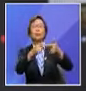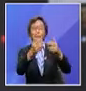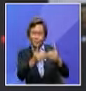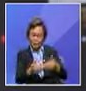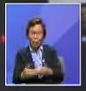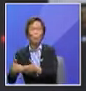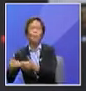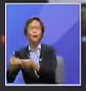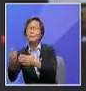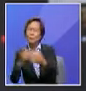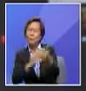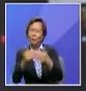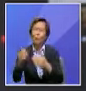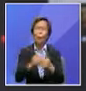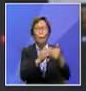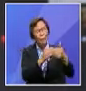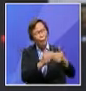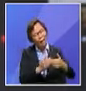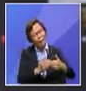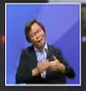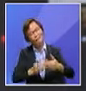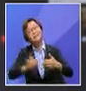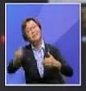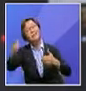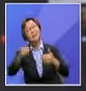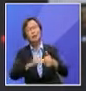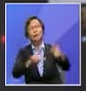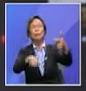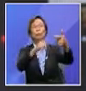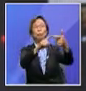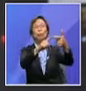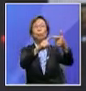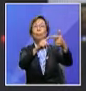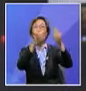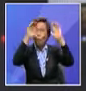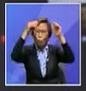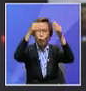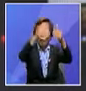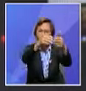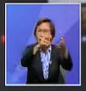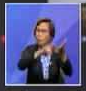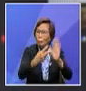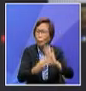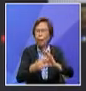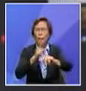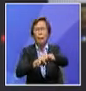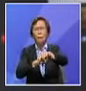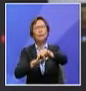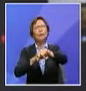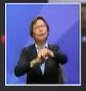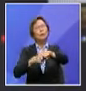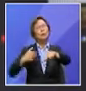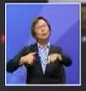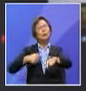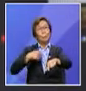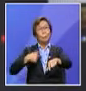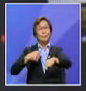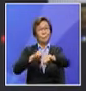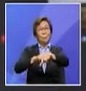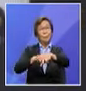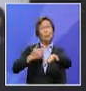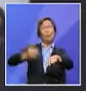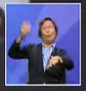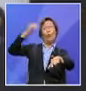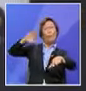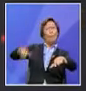sambung lagi, tak apalah, sepanjangkan lagi. Yang kedua ialah fokus. Misalnya zaman kita belum merdeka,